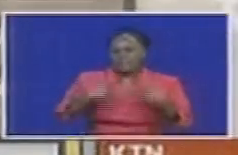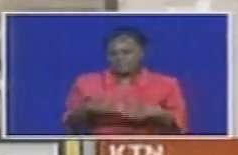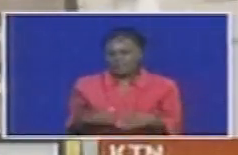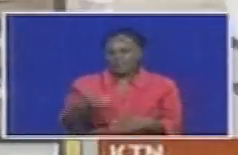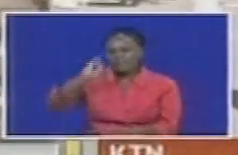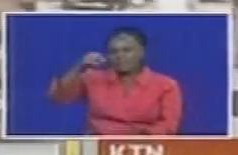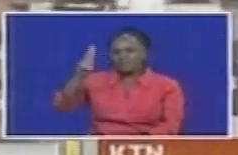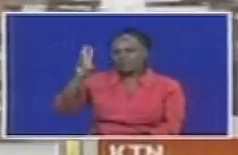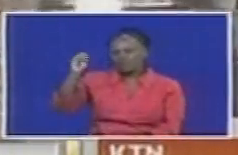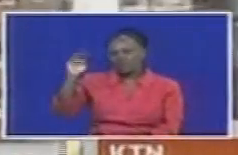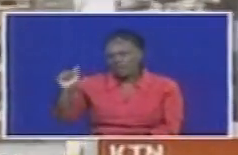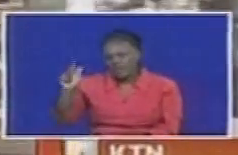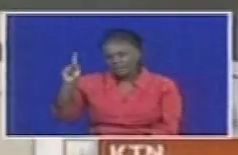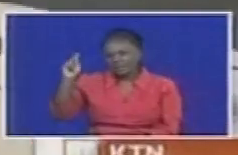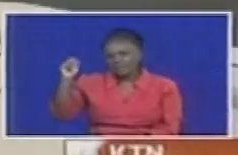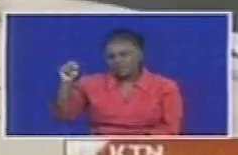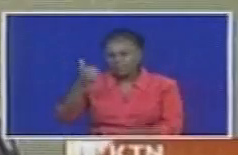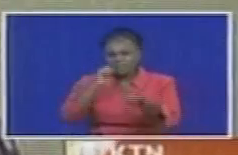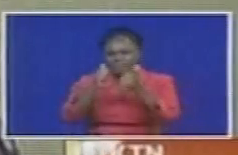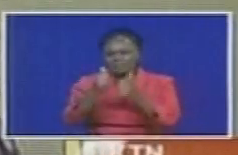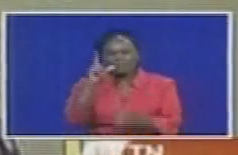Juma, KTN, Mombasa.